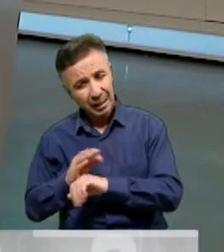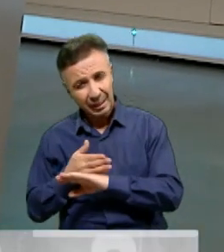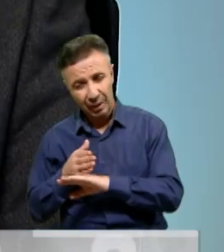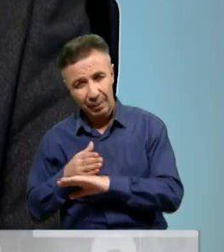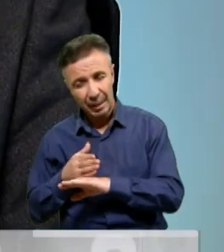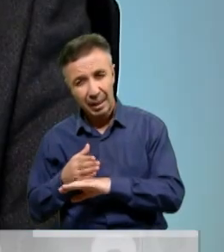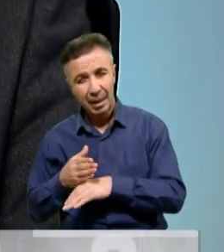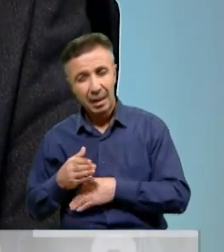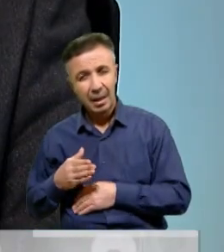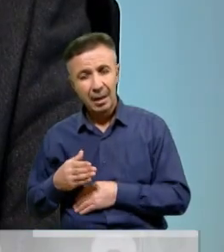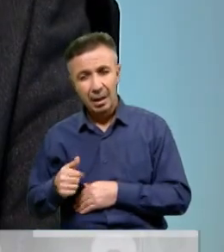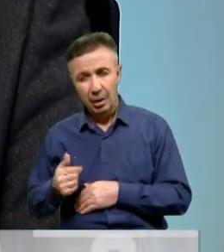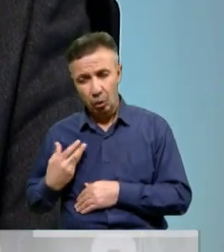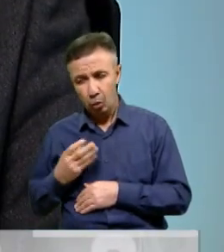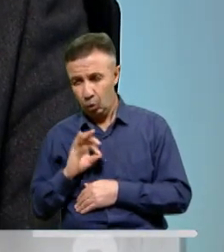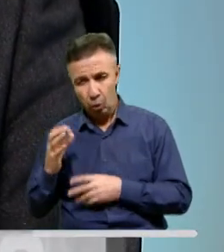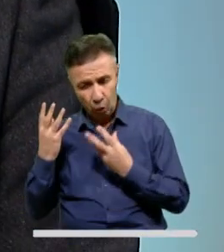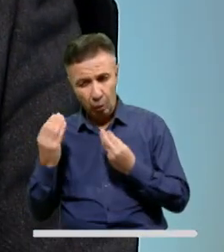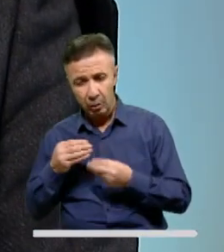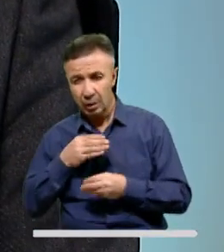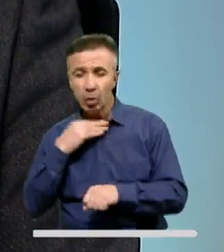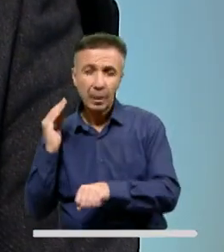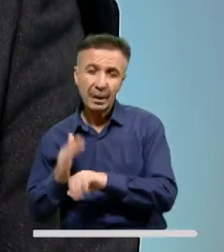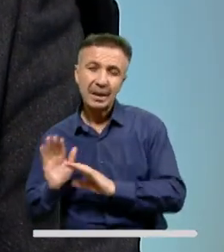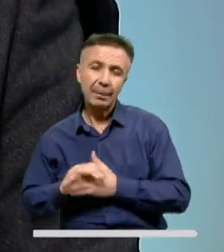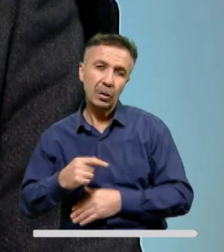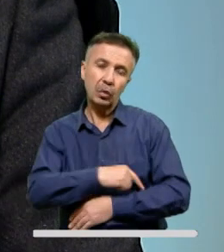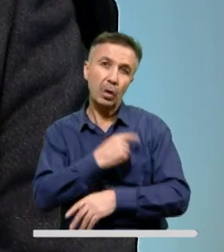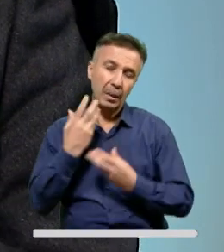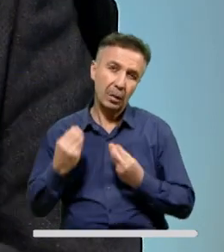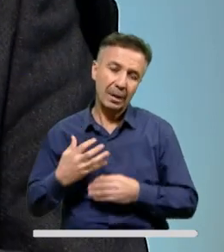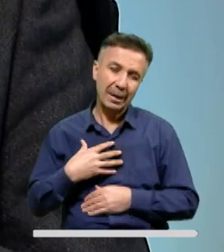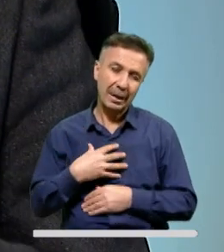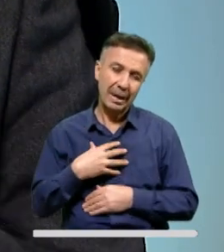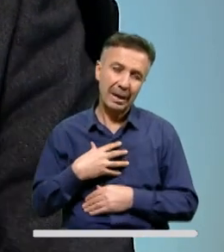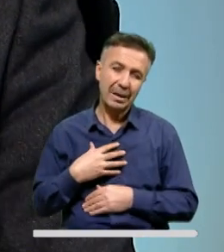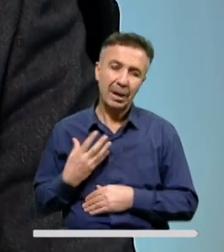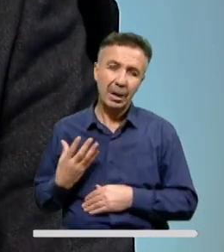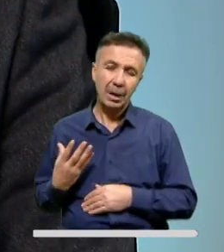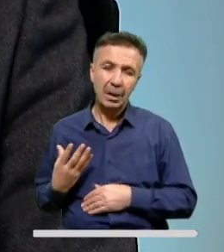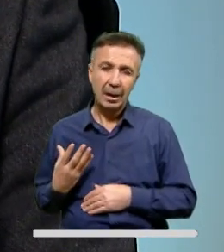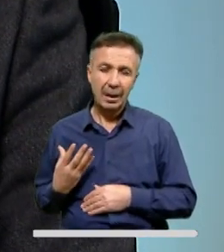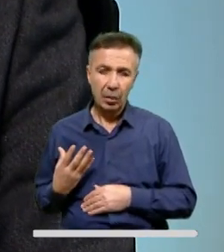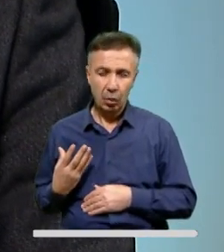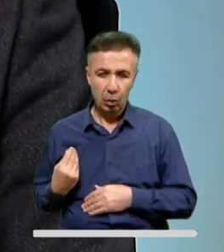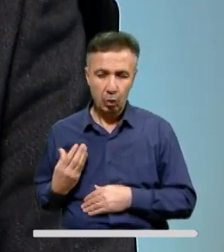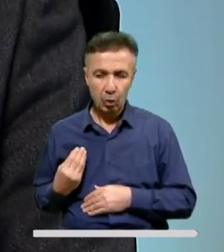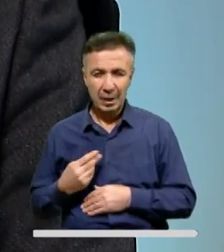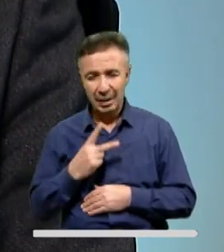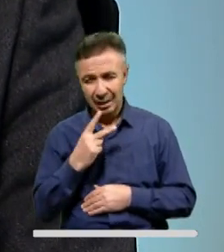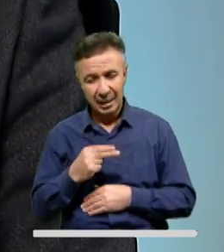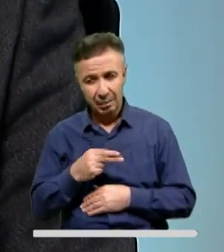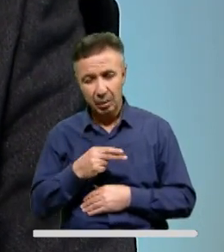olmuşsa kurban edilemez. Ama normal bir şekilde kendi kendine sütten kesilmişse bu hayvanın